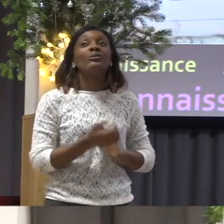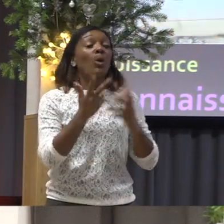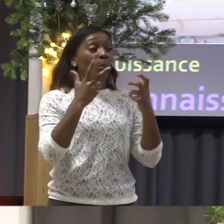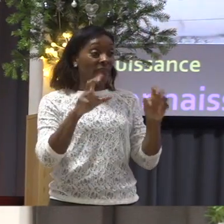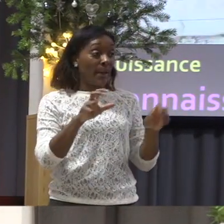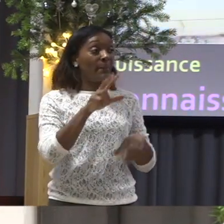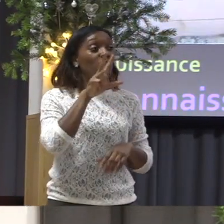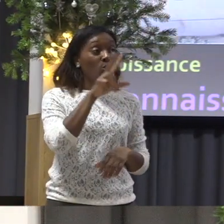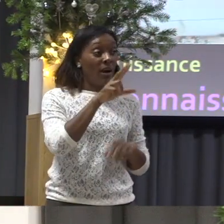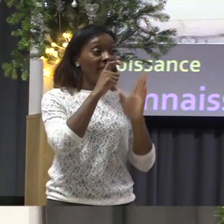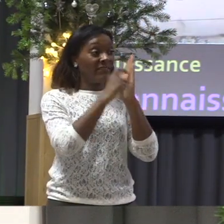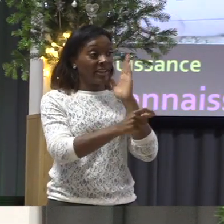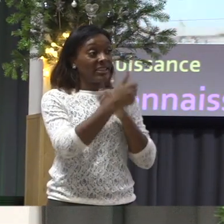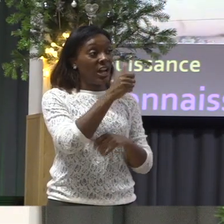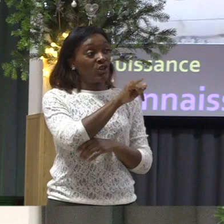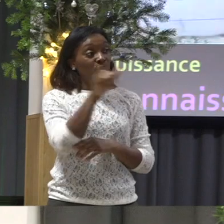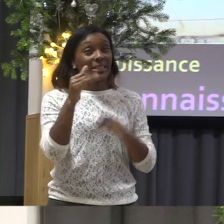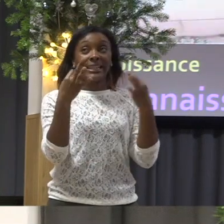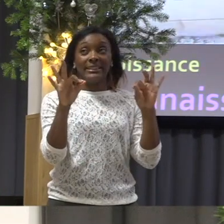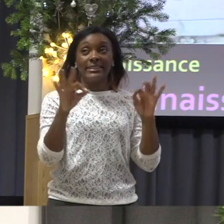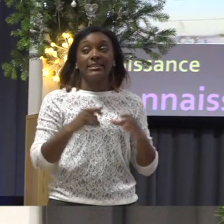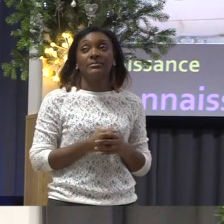Proverbe 3, versets 1 à 10.